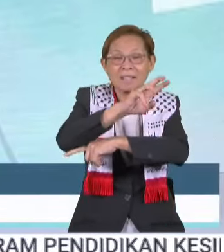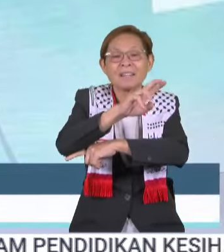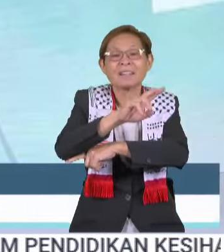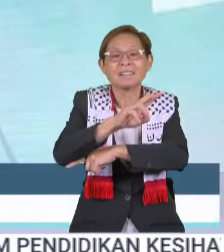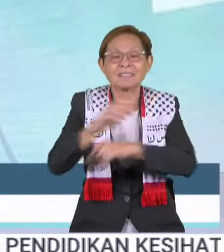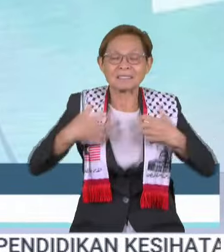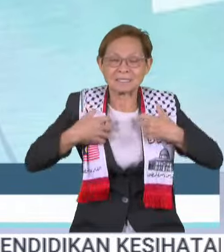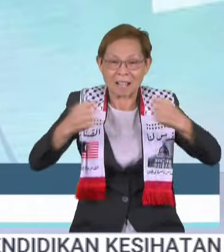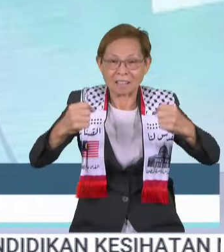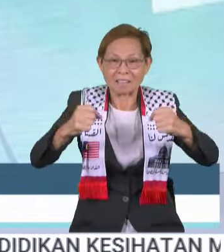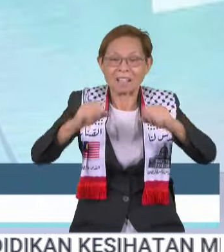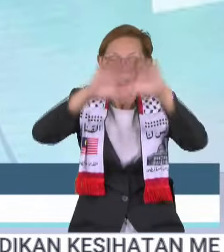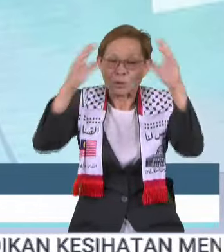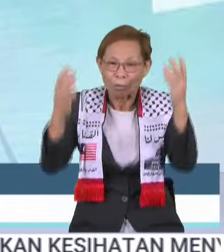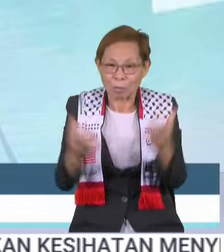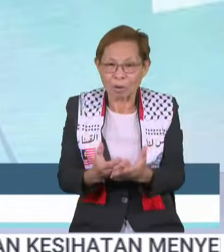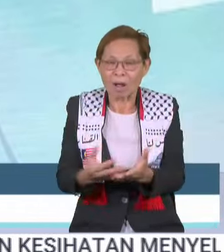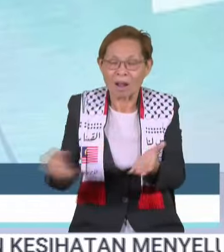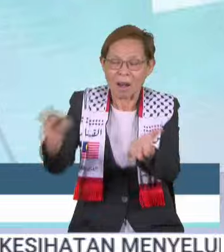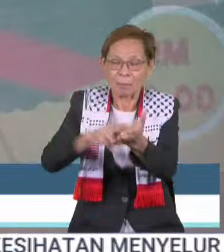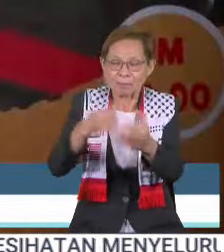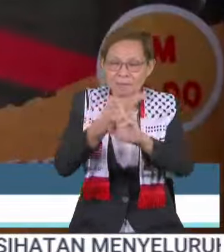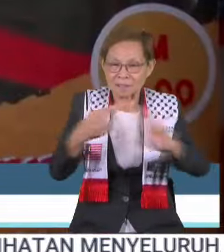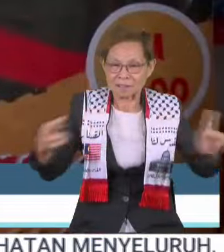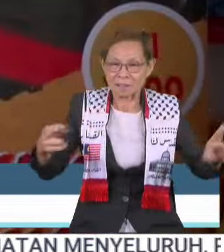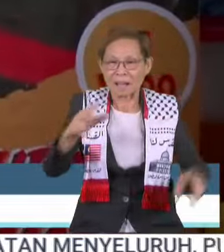laporan disediakan Ain Najiah Ahmad Mazlan.